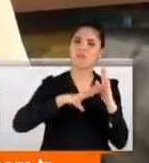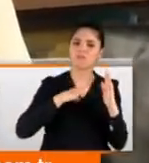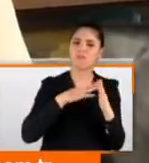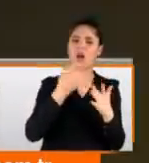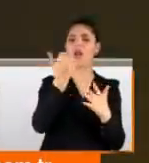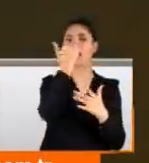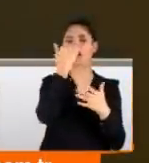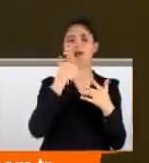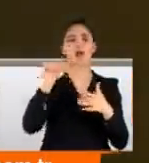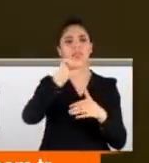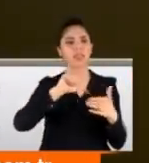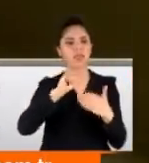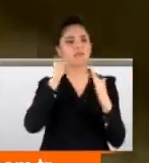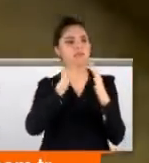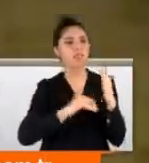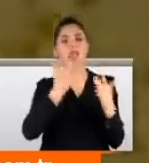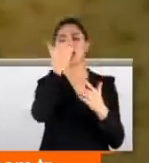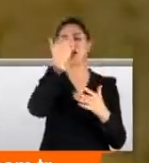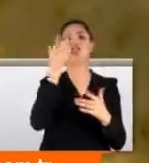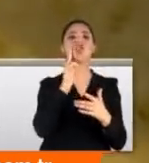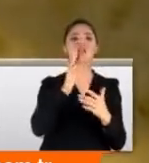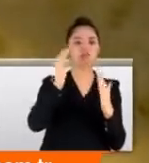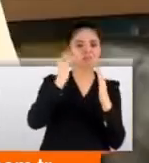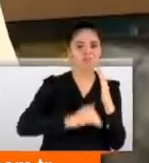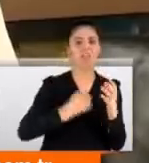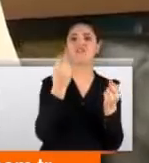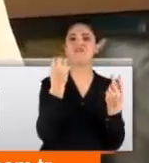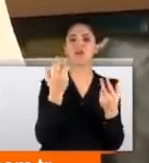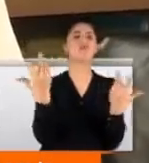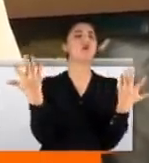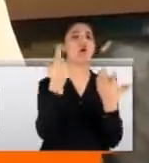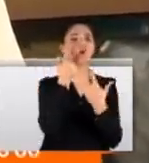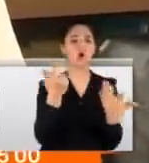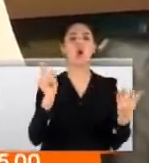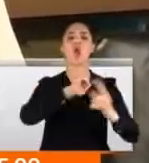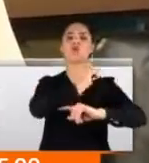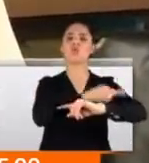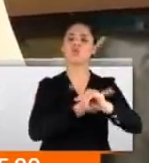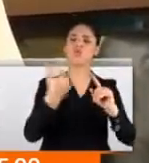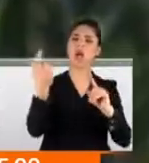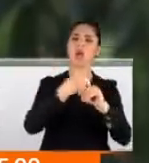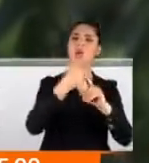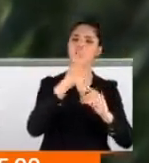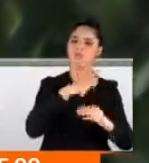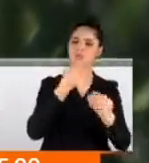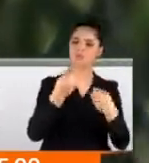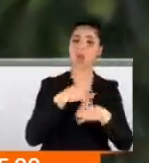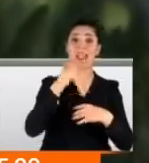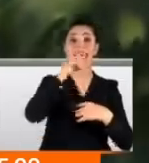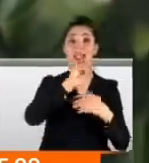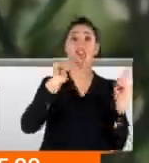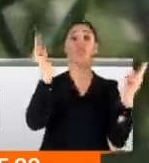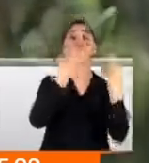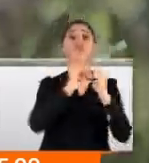yağlarından trigliseriti düşürür, kan şekerini düşürür, bakteri, mantar ve virüslere karşı güçlü etkili bir antimikrobiyaldir. Zeytin dünyadaki